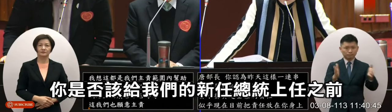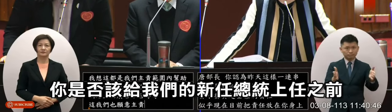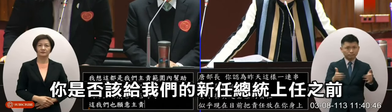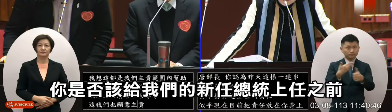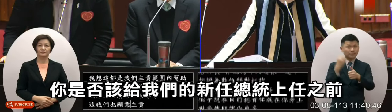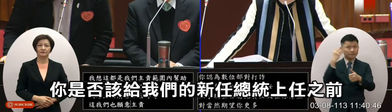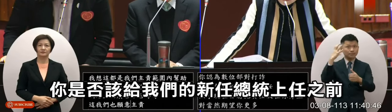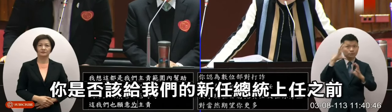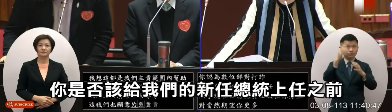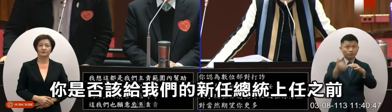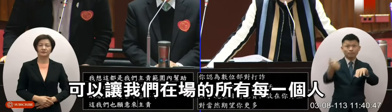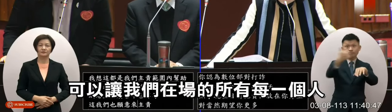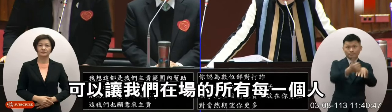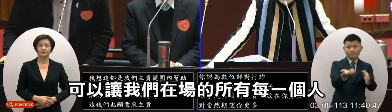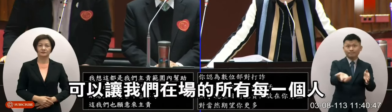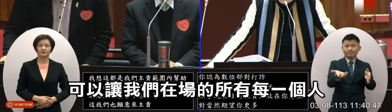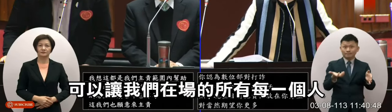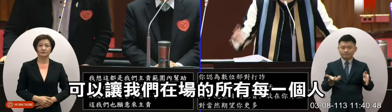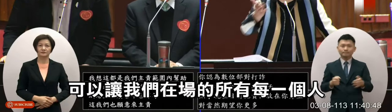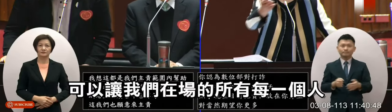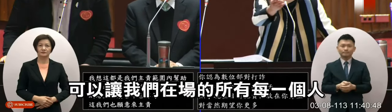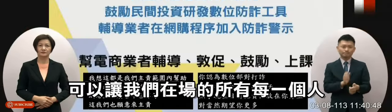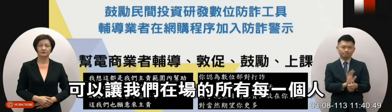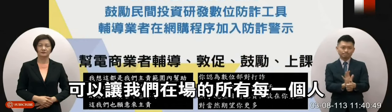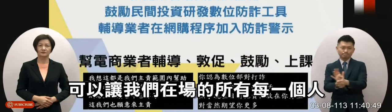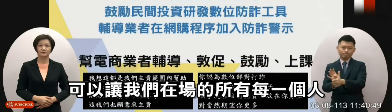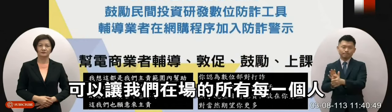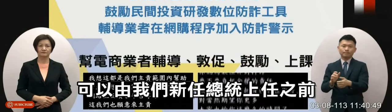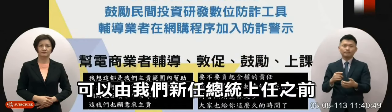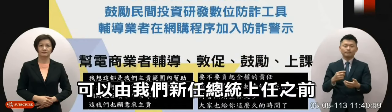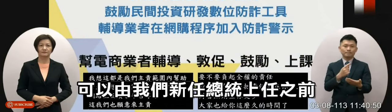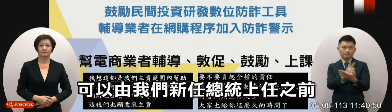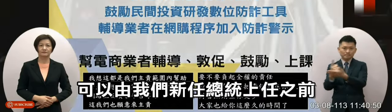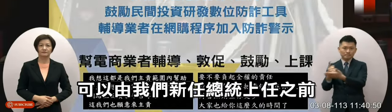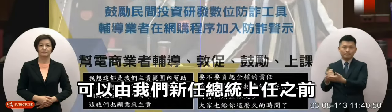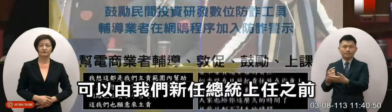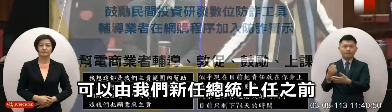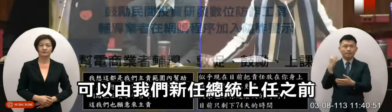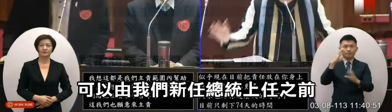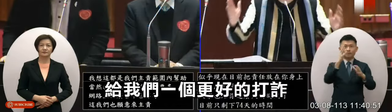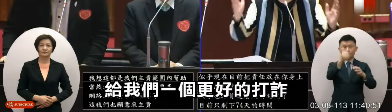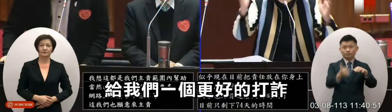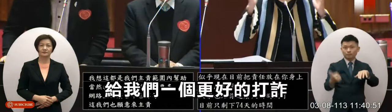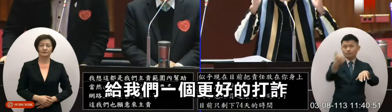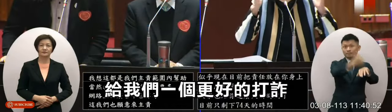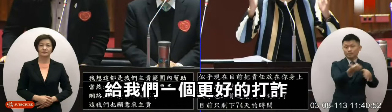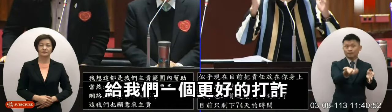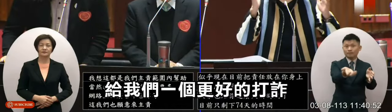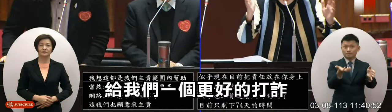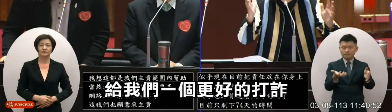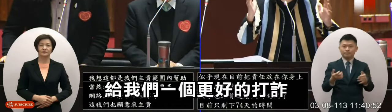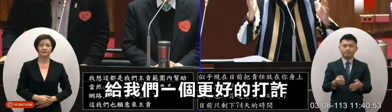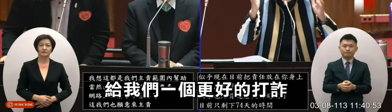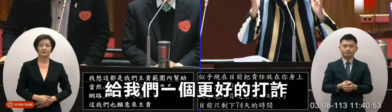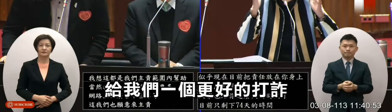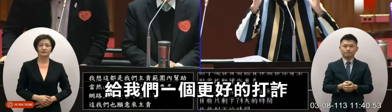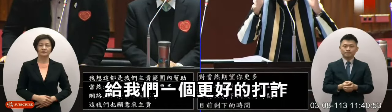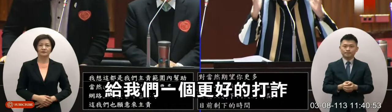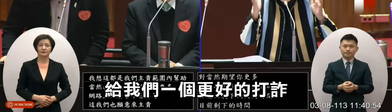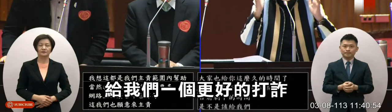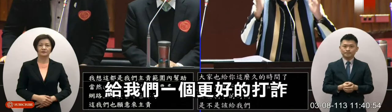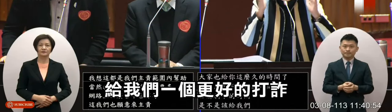新任总统上任之前，可以让我们在场的所有每一个人，可以让我们新任总统上任之前给我们一个更好的一